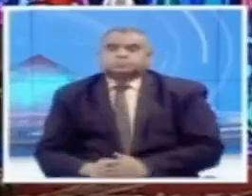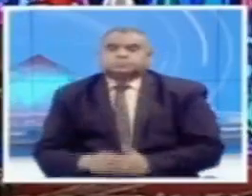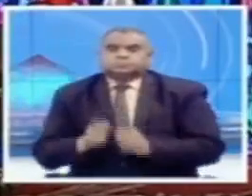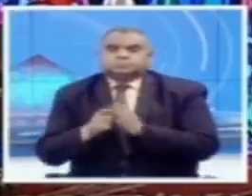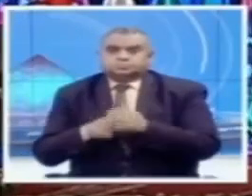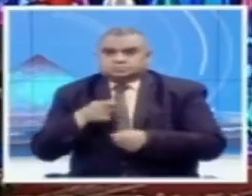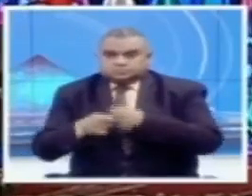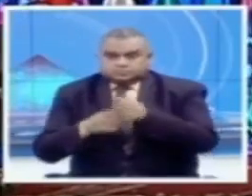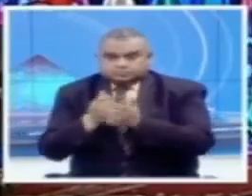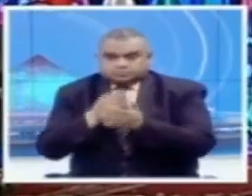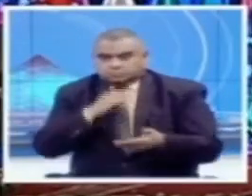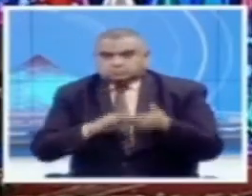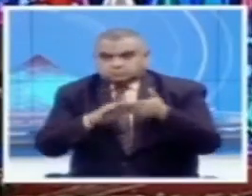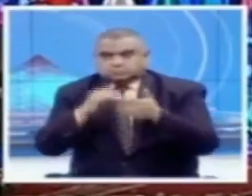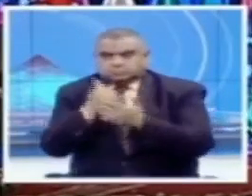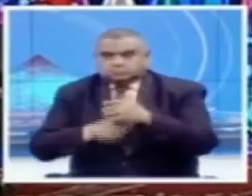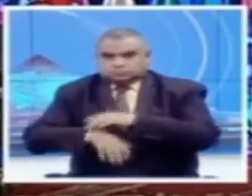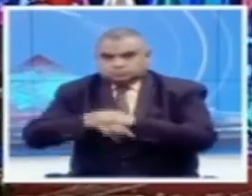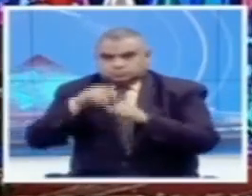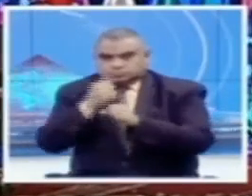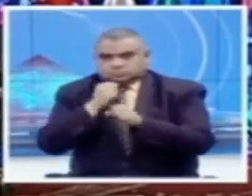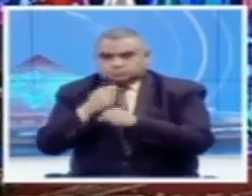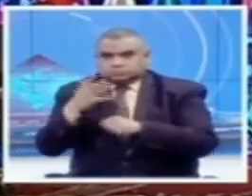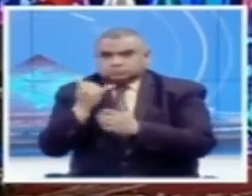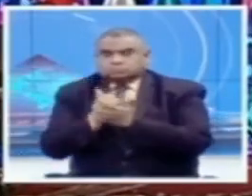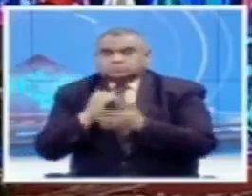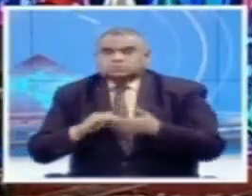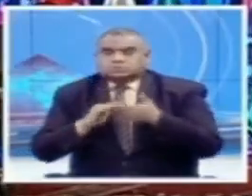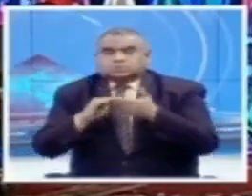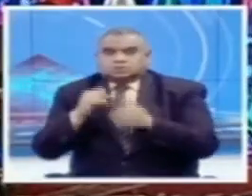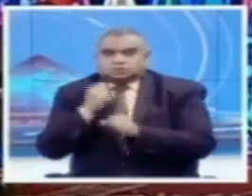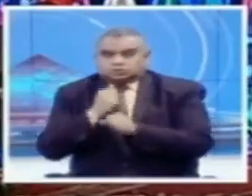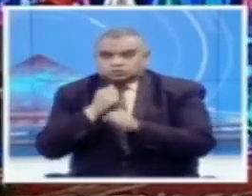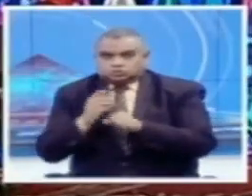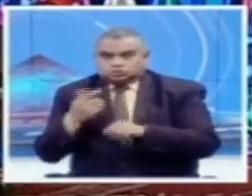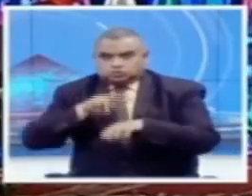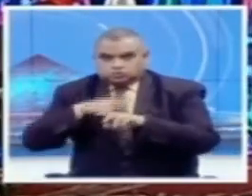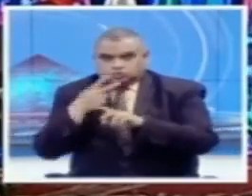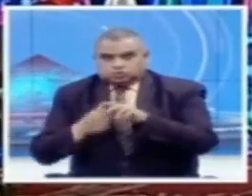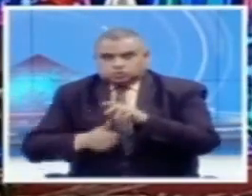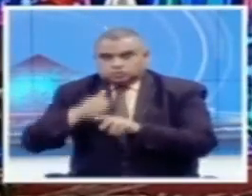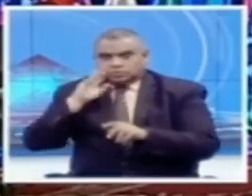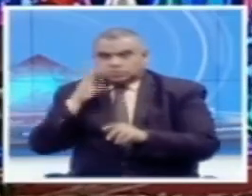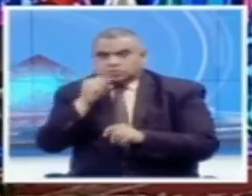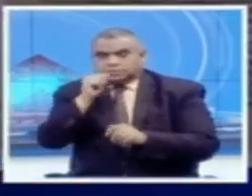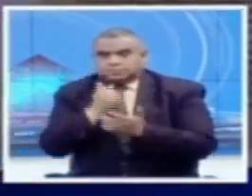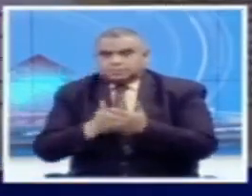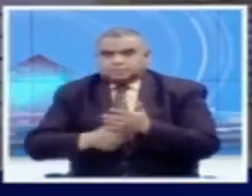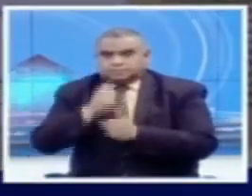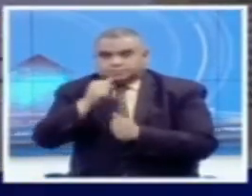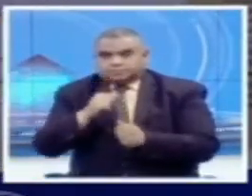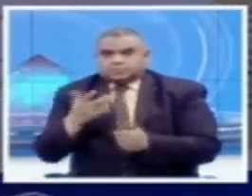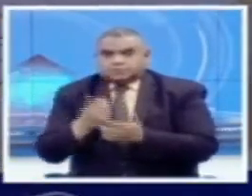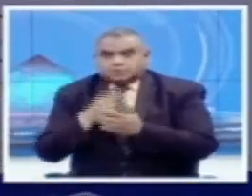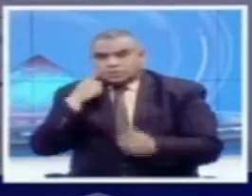المنظر الذي والقدوة التي نعتز دائما بها ونتعلم منها. وفي